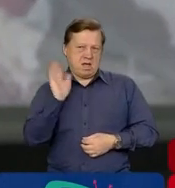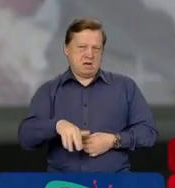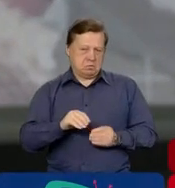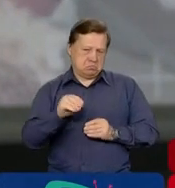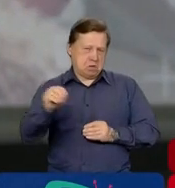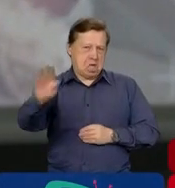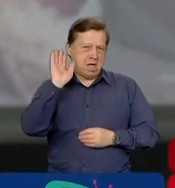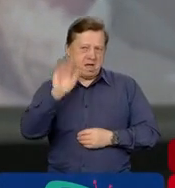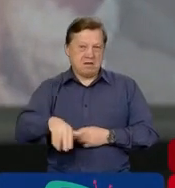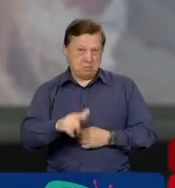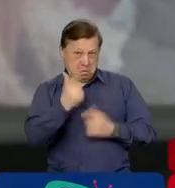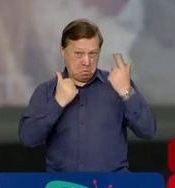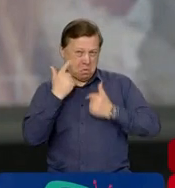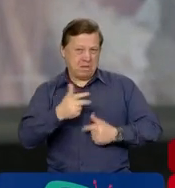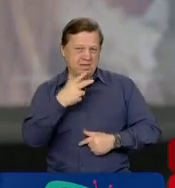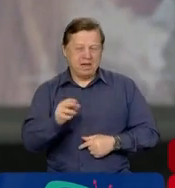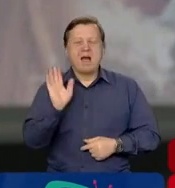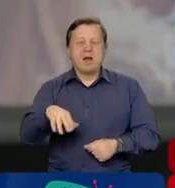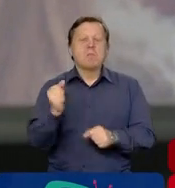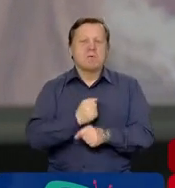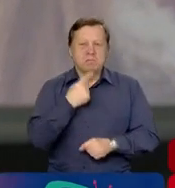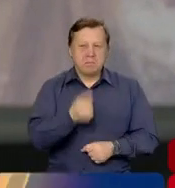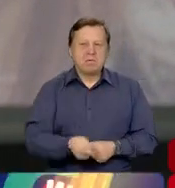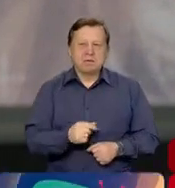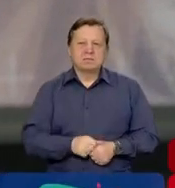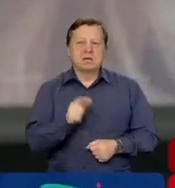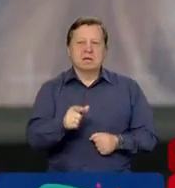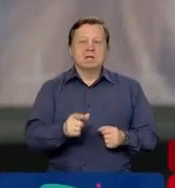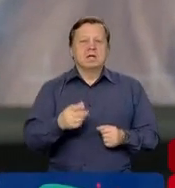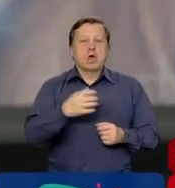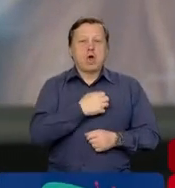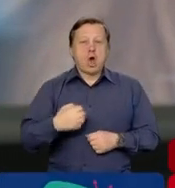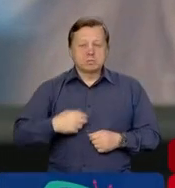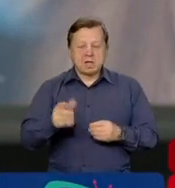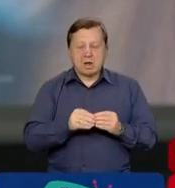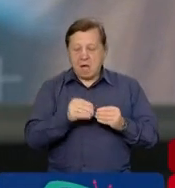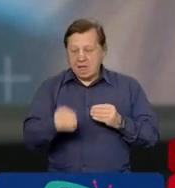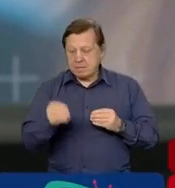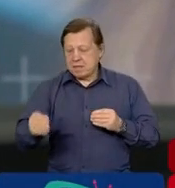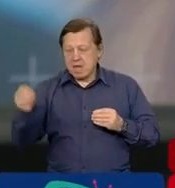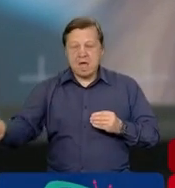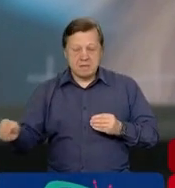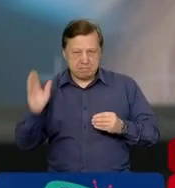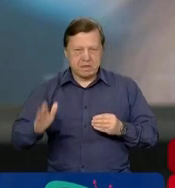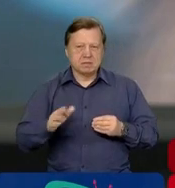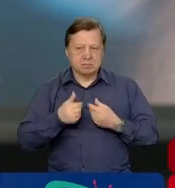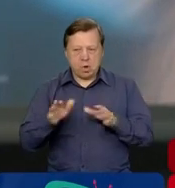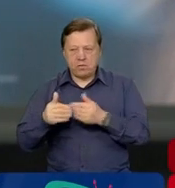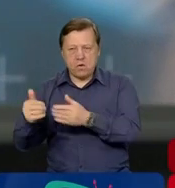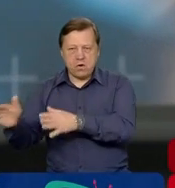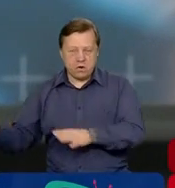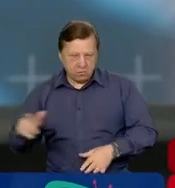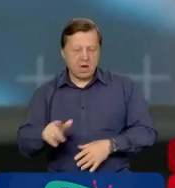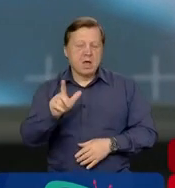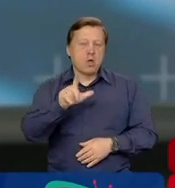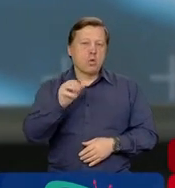wiem, czy to powód do płaczu, a całkiem poważnie mówiąc, to oczywiście cztery etapy odmrożenia gospodarki. Minister Łukasz Szumowski mówił o tym, że w stosownym czasie także poinformuje